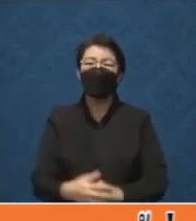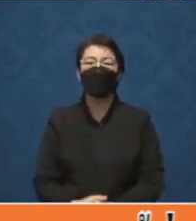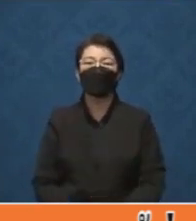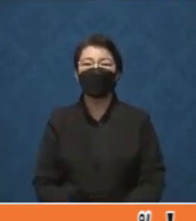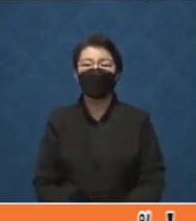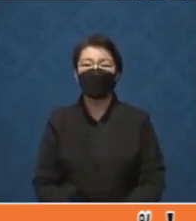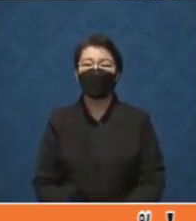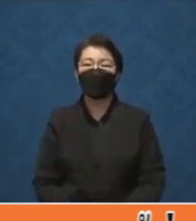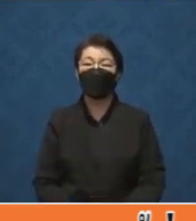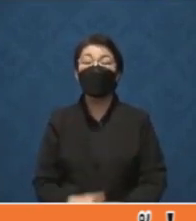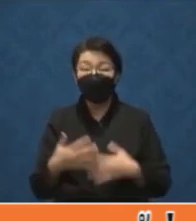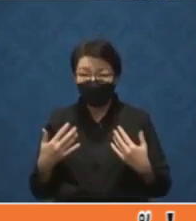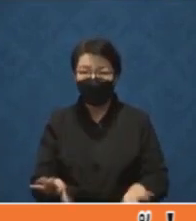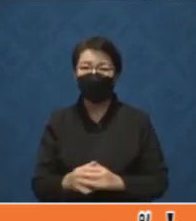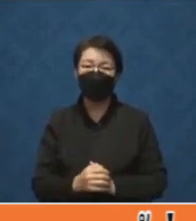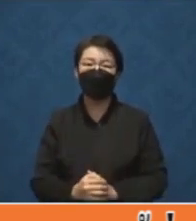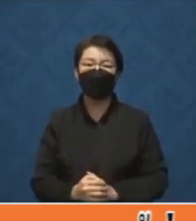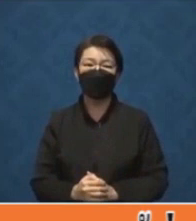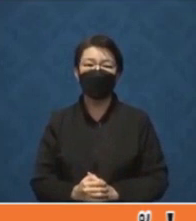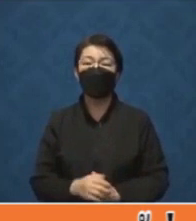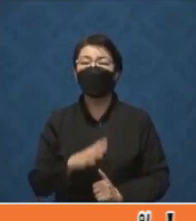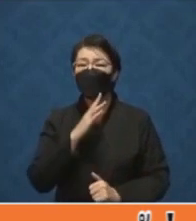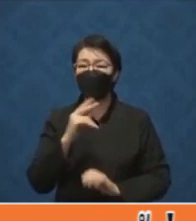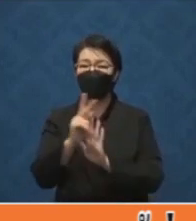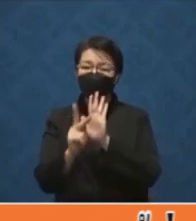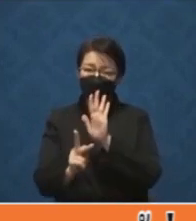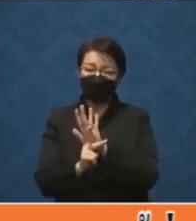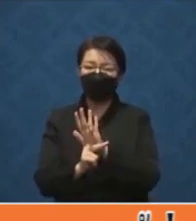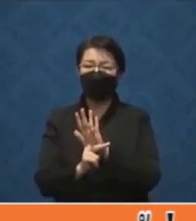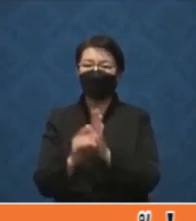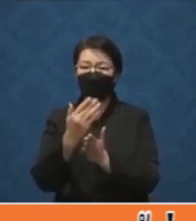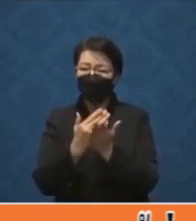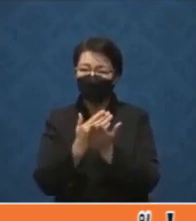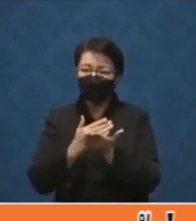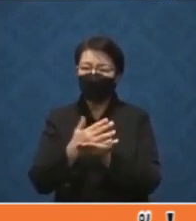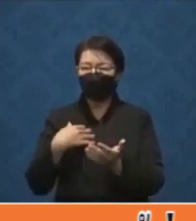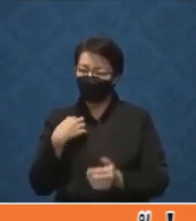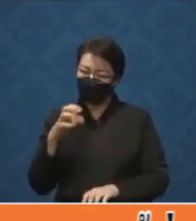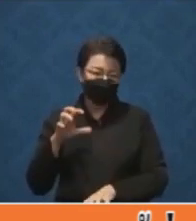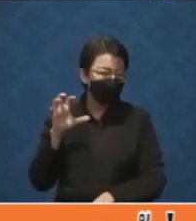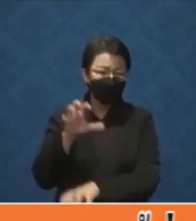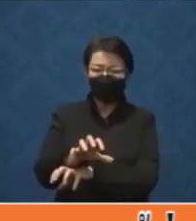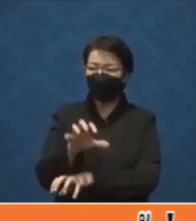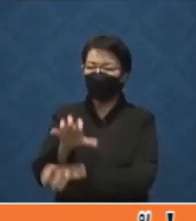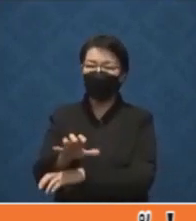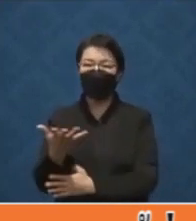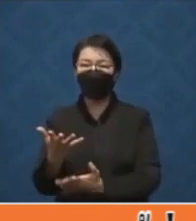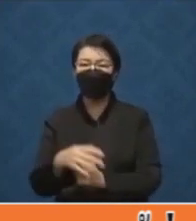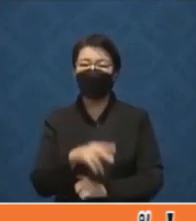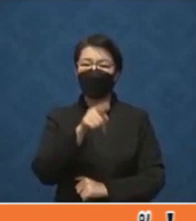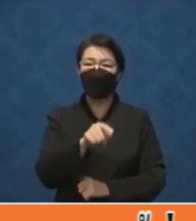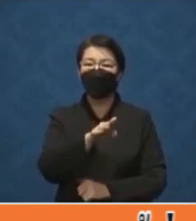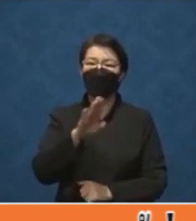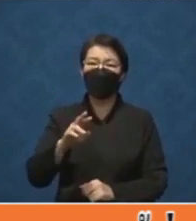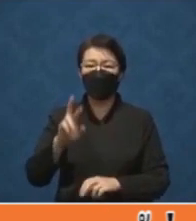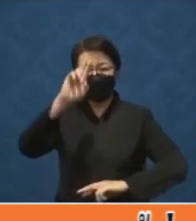อบกับถ้าต้องมีกฎหมายบางประการเพื่อมาควบคุมสถานการณ์บ้างทำไมท่านไม่ใช้พรบ.โรคติด